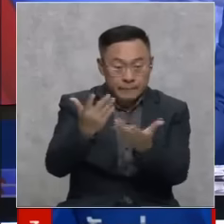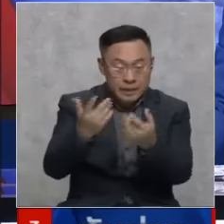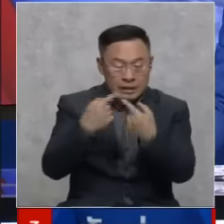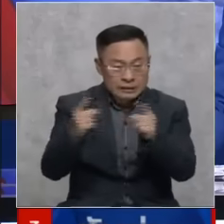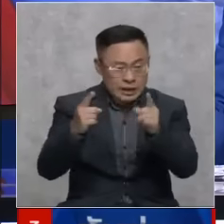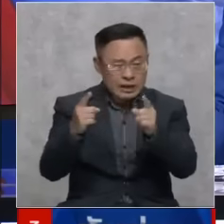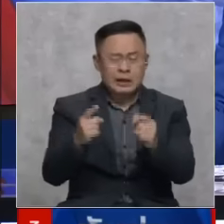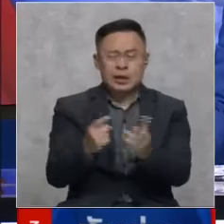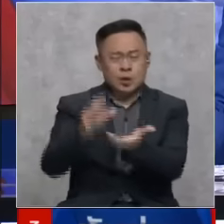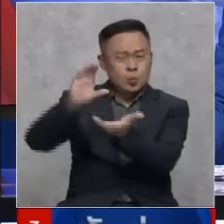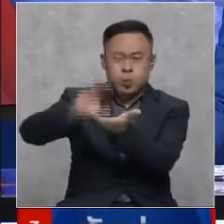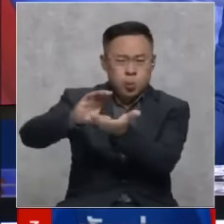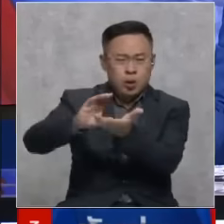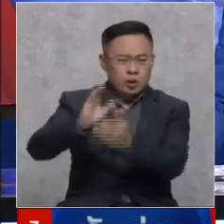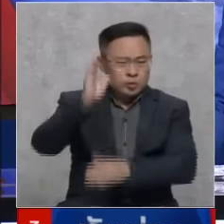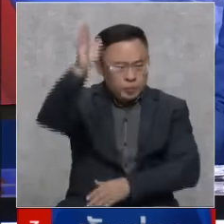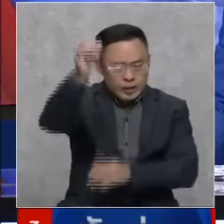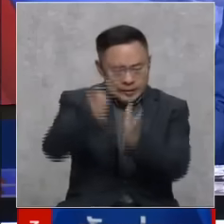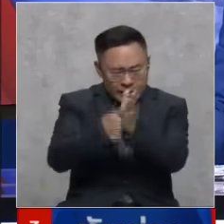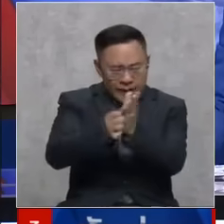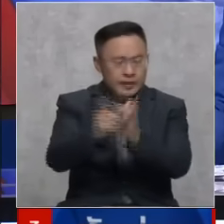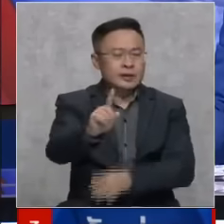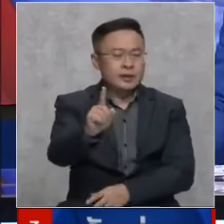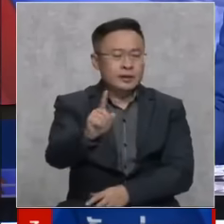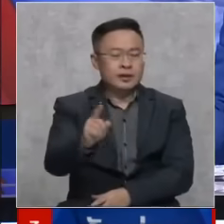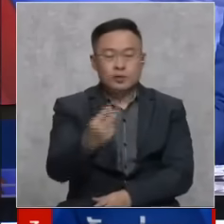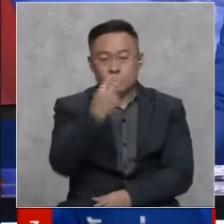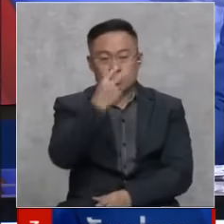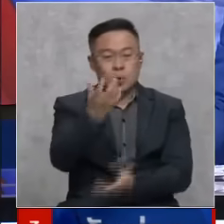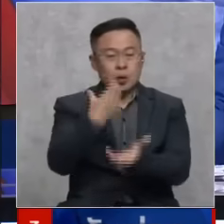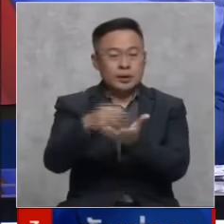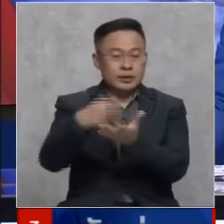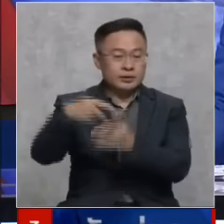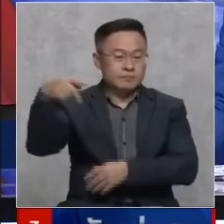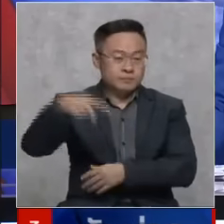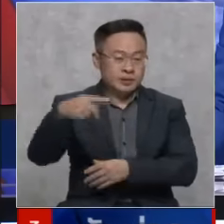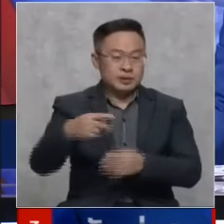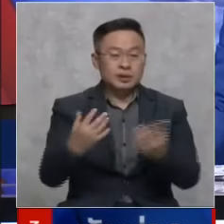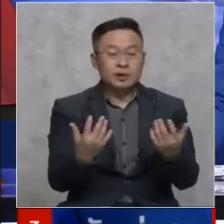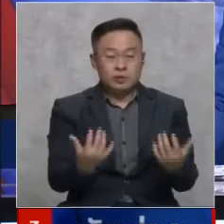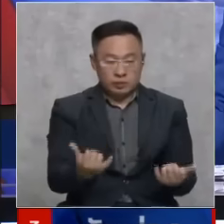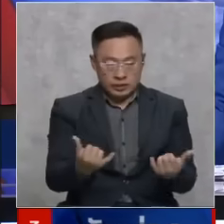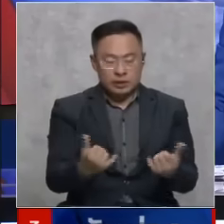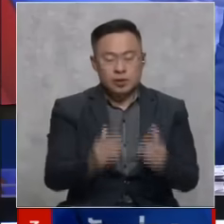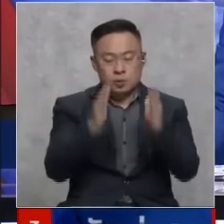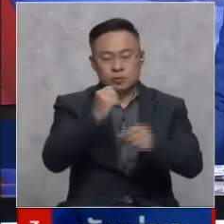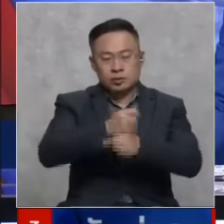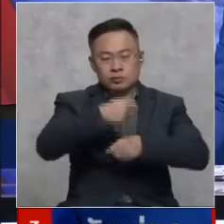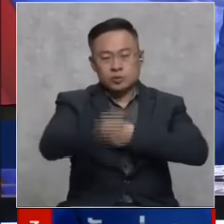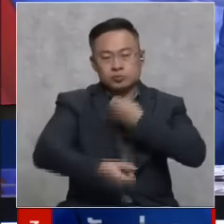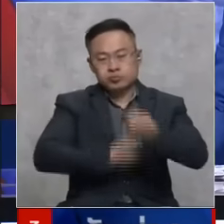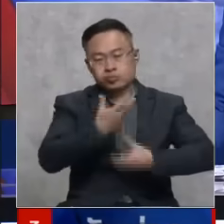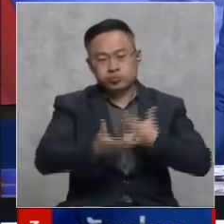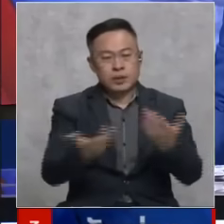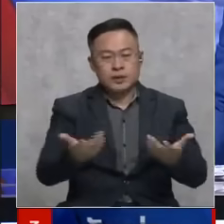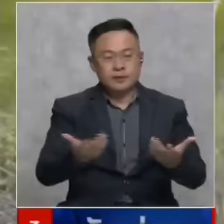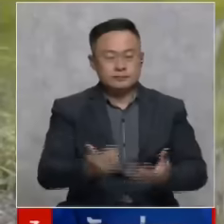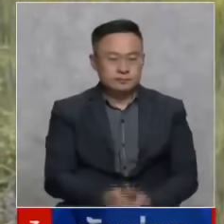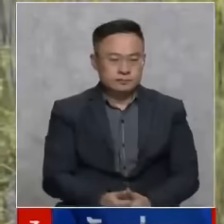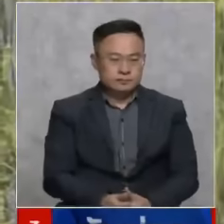ษตรกรมาให้คุณผู้ชมได้ติดตามนะคะไปติดตามเรื่องนี้จากรายงานของคุณสุริยาปตทโสผู้สื่อข่าวเนชั่นทีวีค่ะ